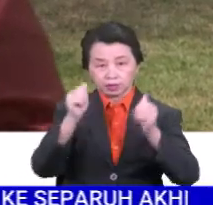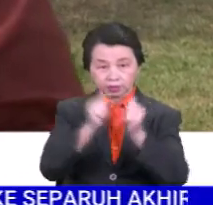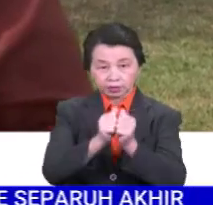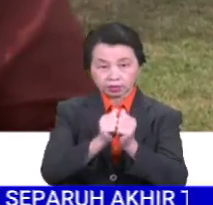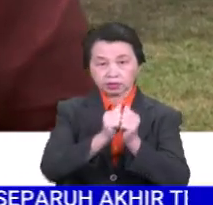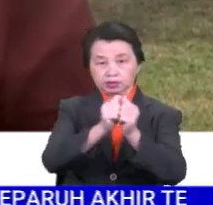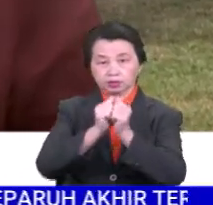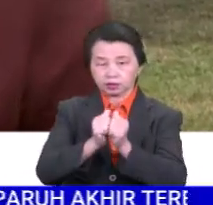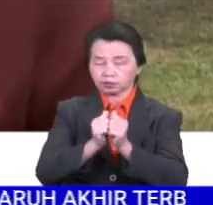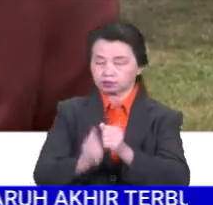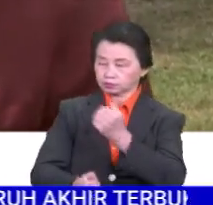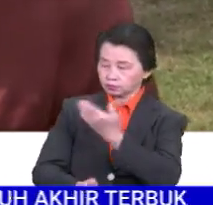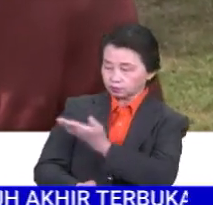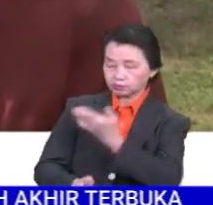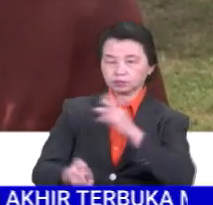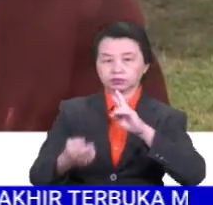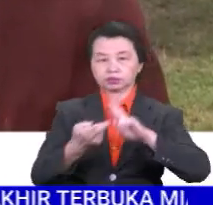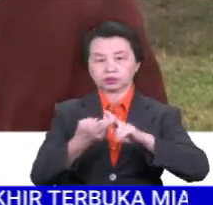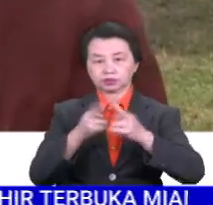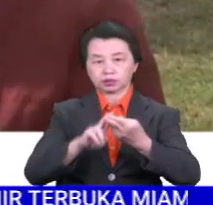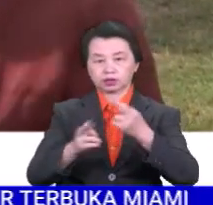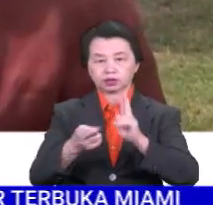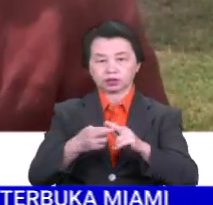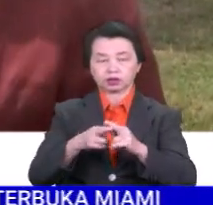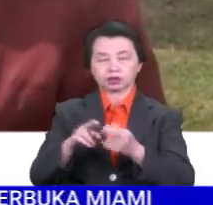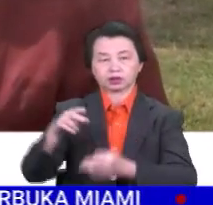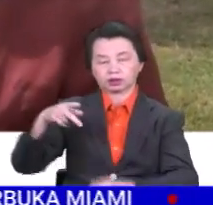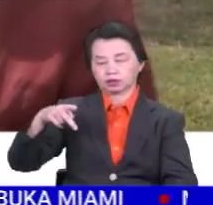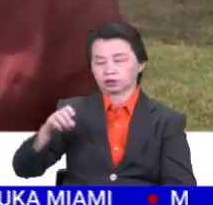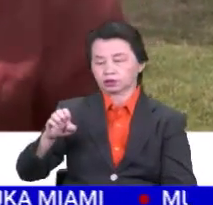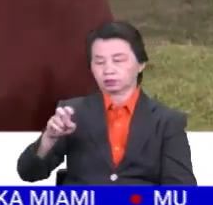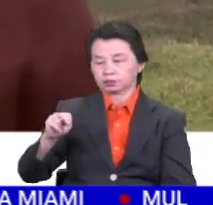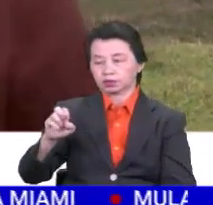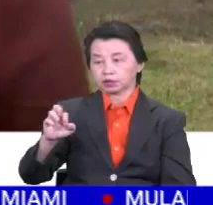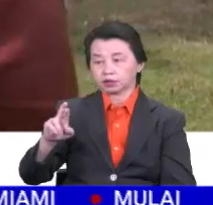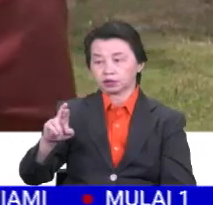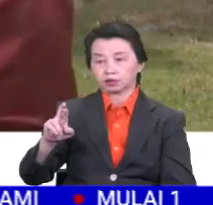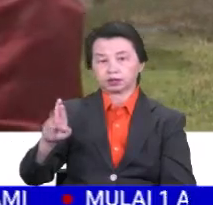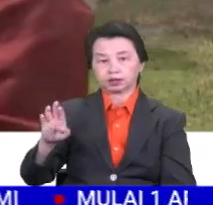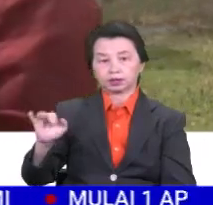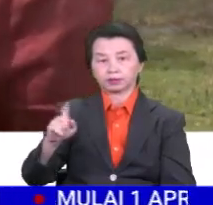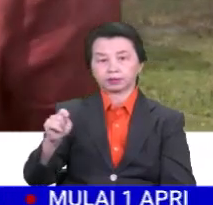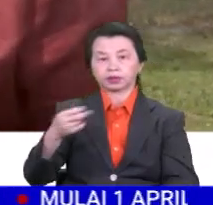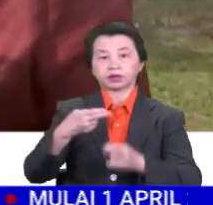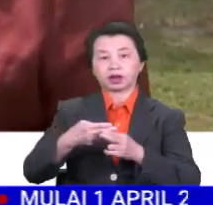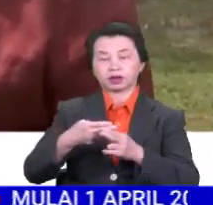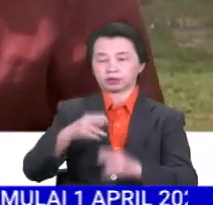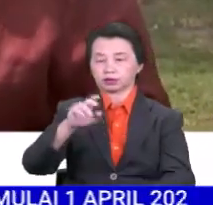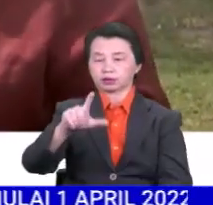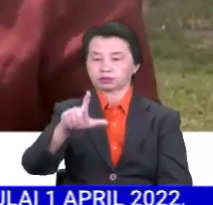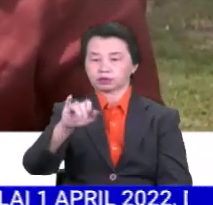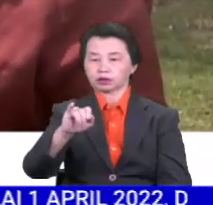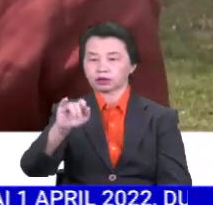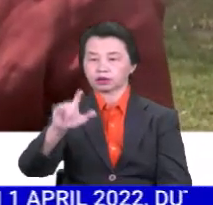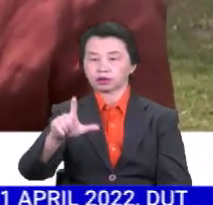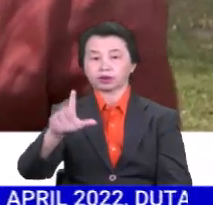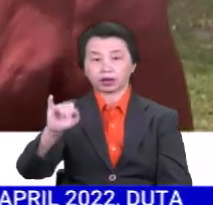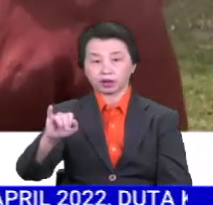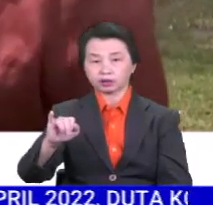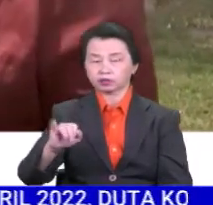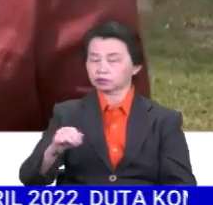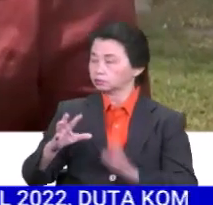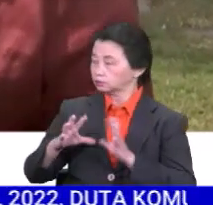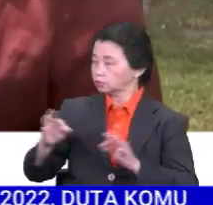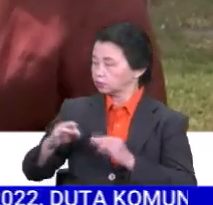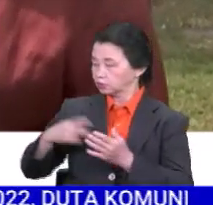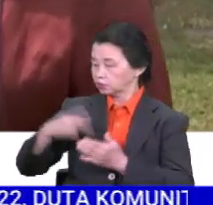bersama-sama rakan penerbit program tersebut, Laili Bardiana Rizal. Jadi menceritakan mengenai program